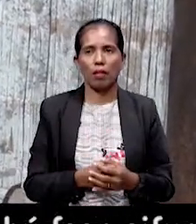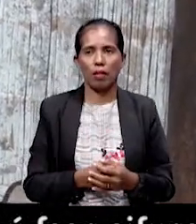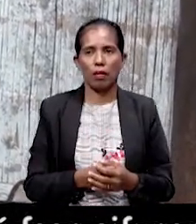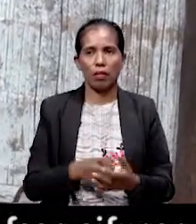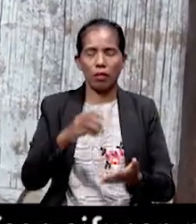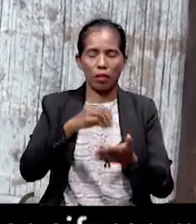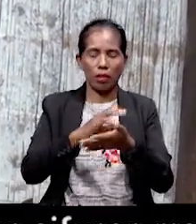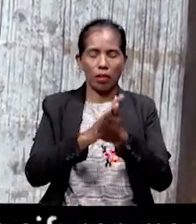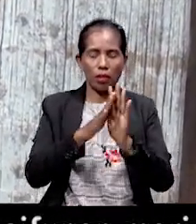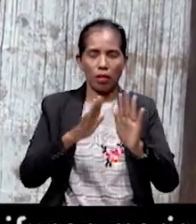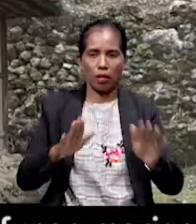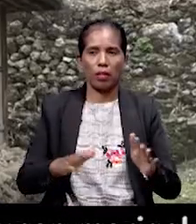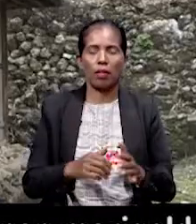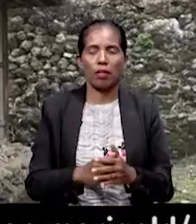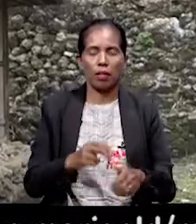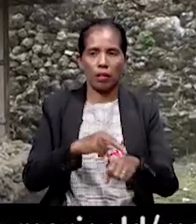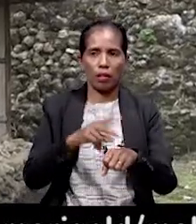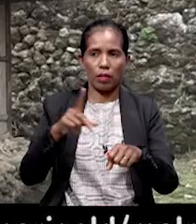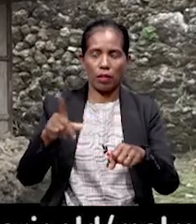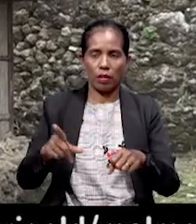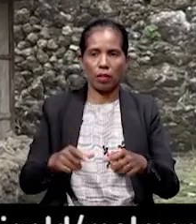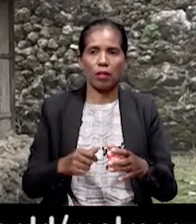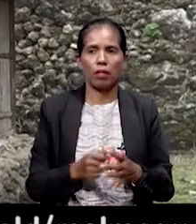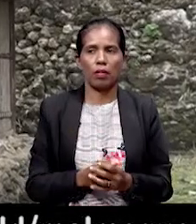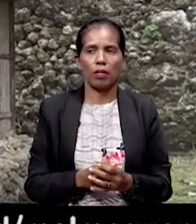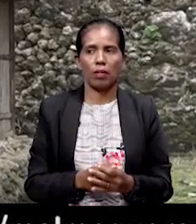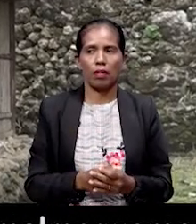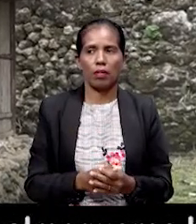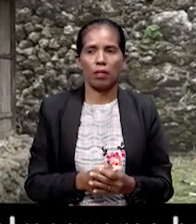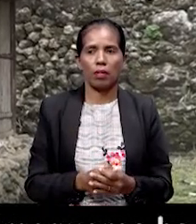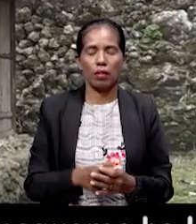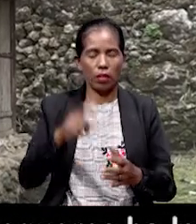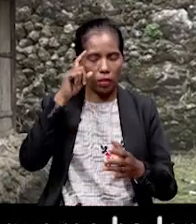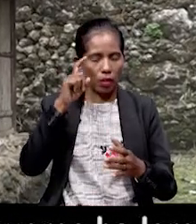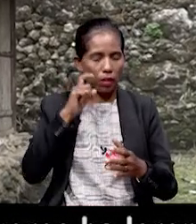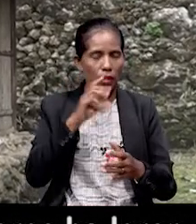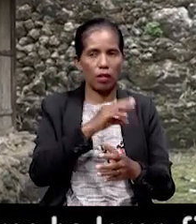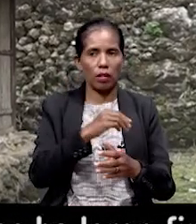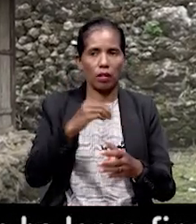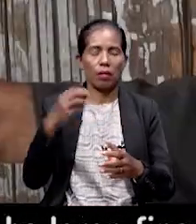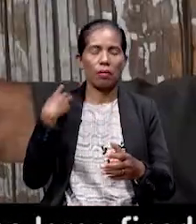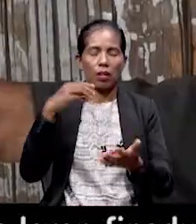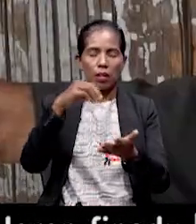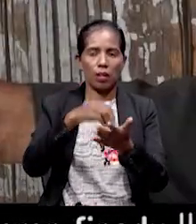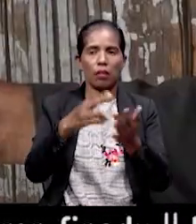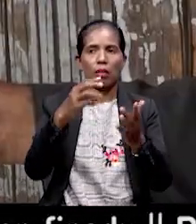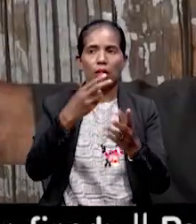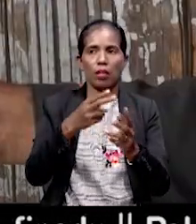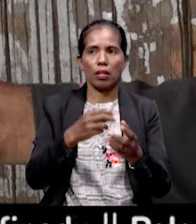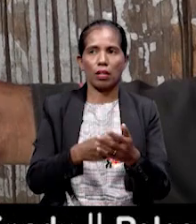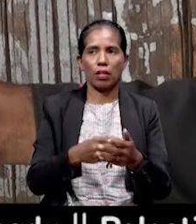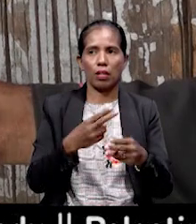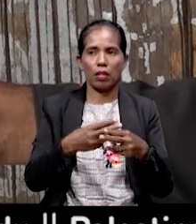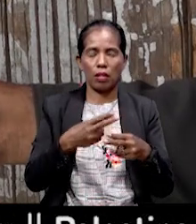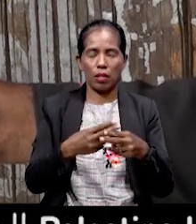niña nomos leader nacional niña ne mo señor Guzmán o señor Horta ni na sitatan ma helaran tamba funu uluk